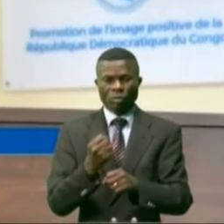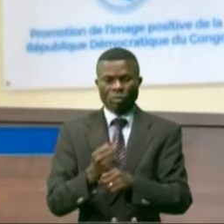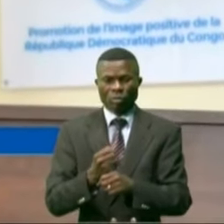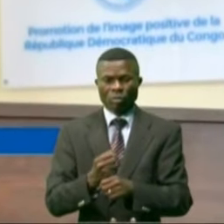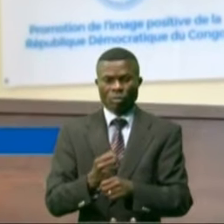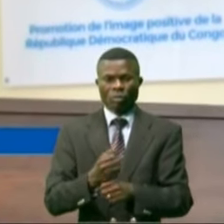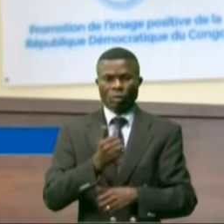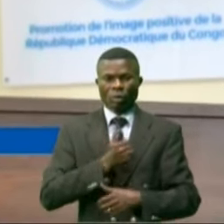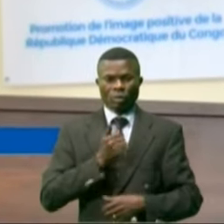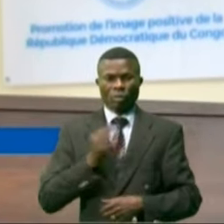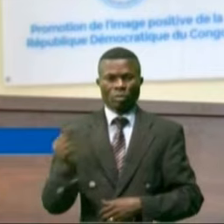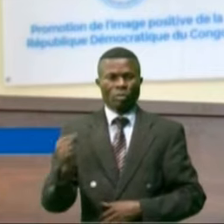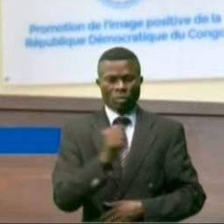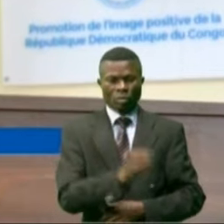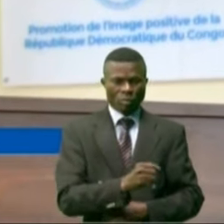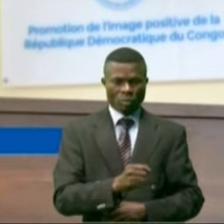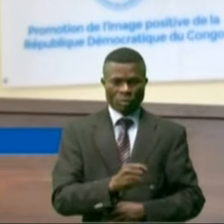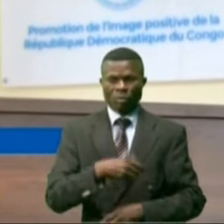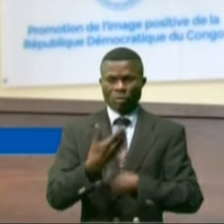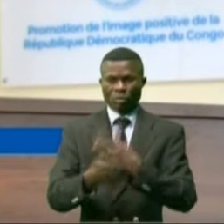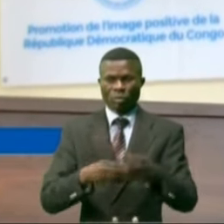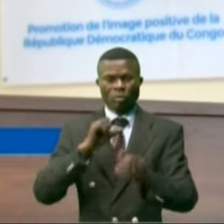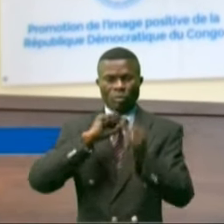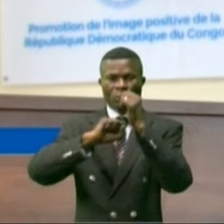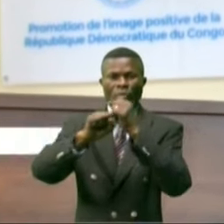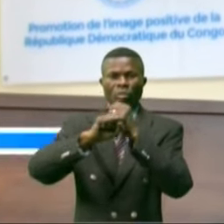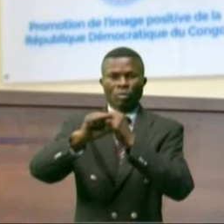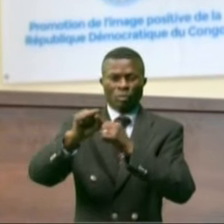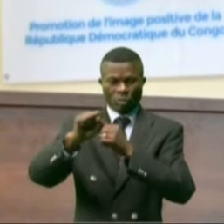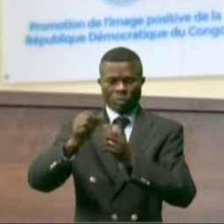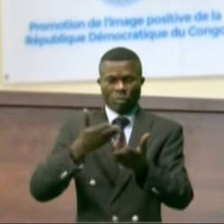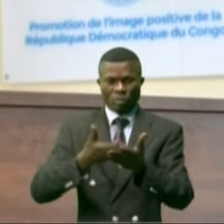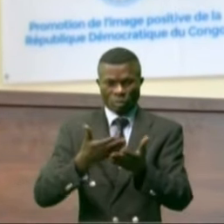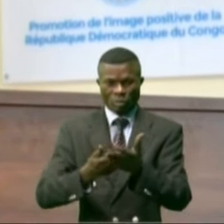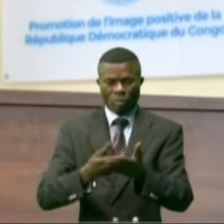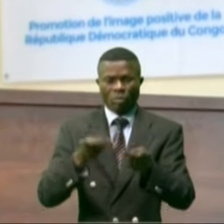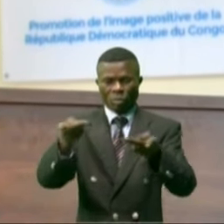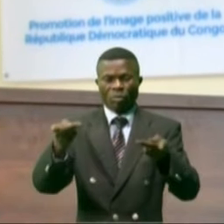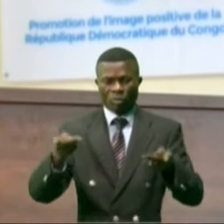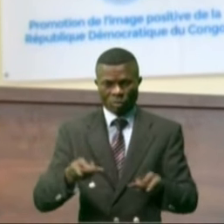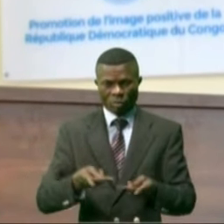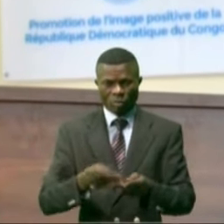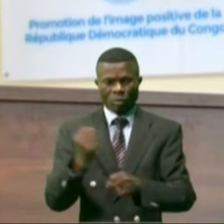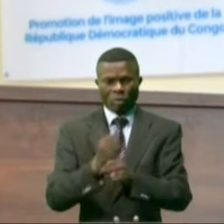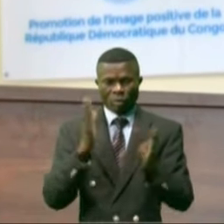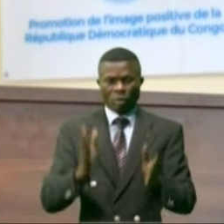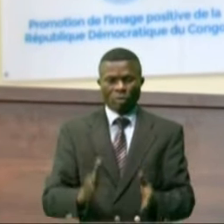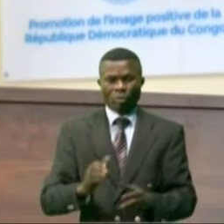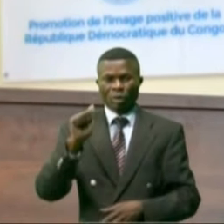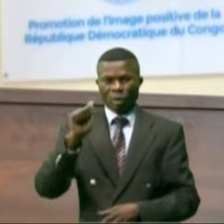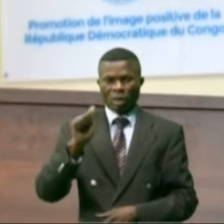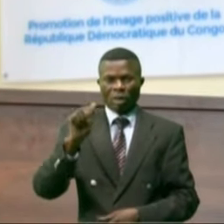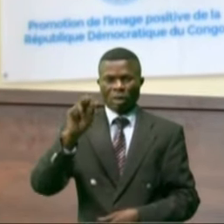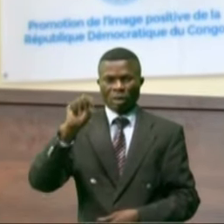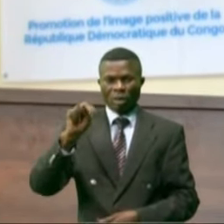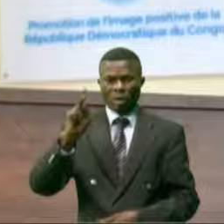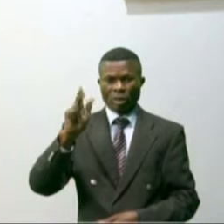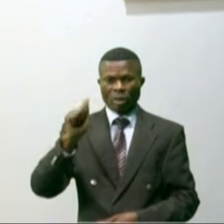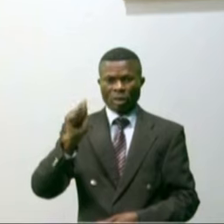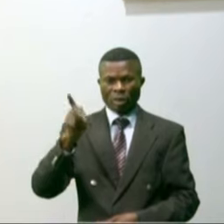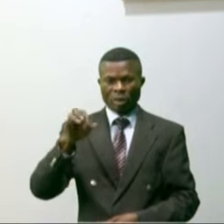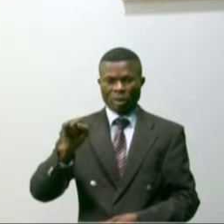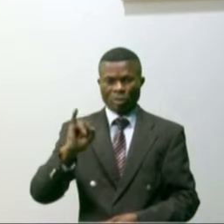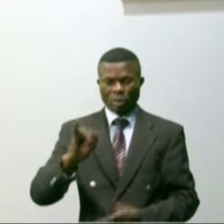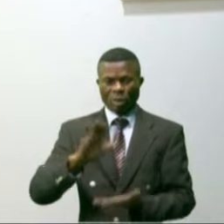par moi-même et la régularisation des promotions en grade de cadre et agent de l'ANAPI devenir une réalité.